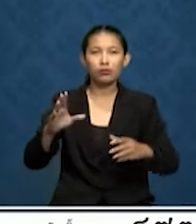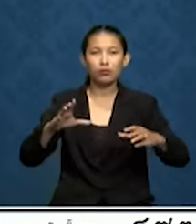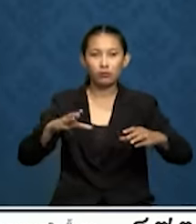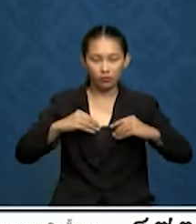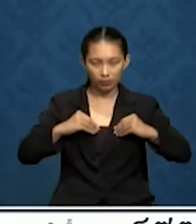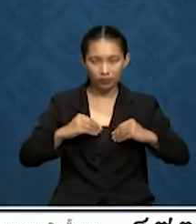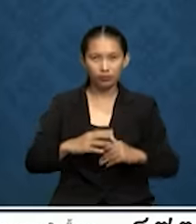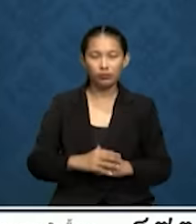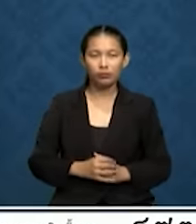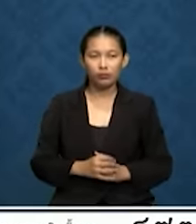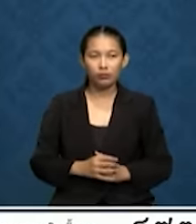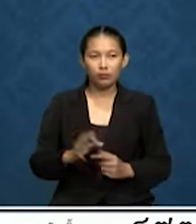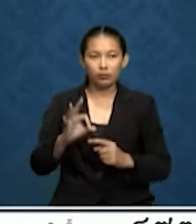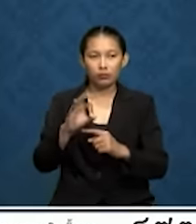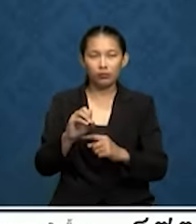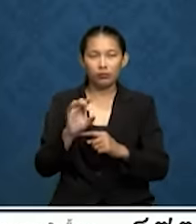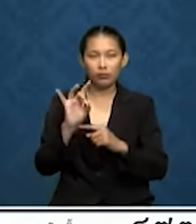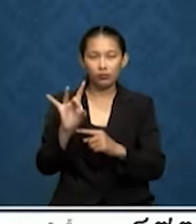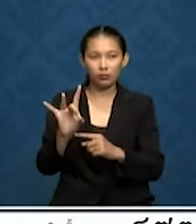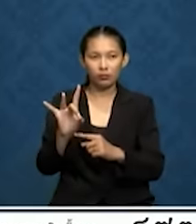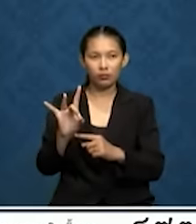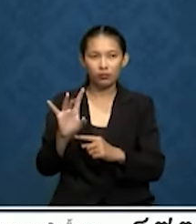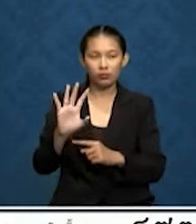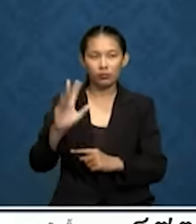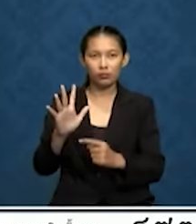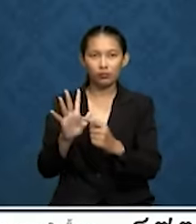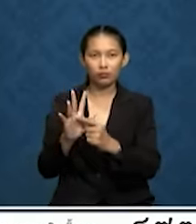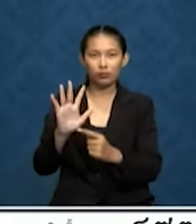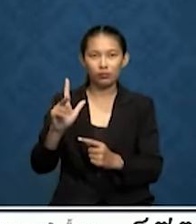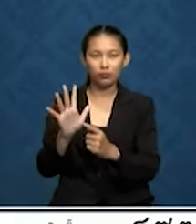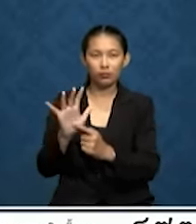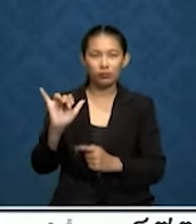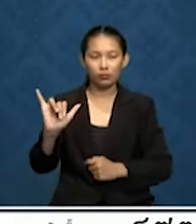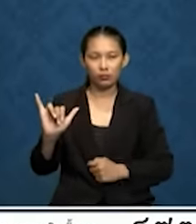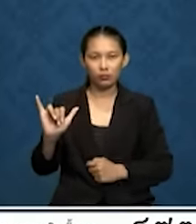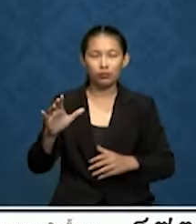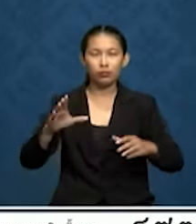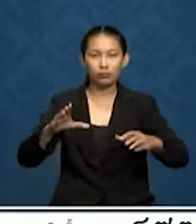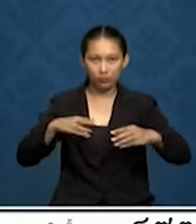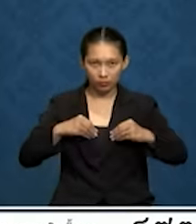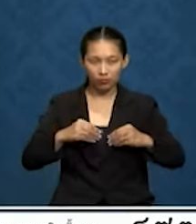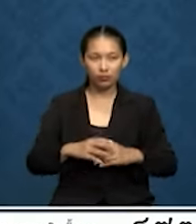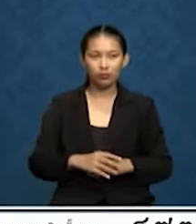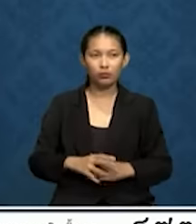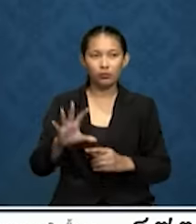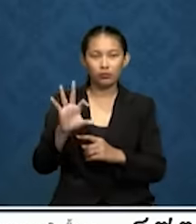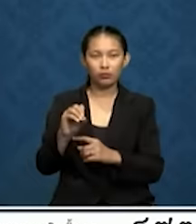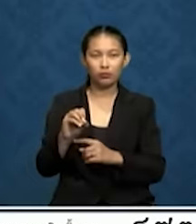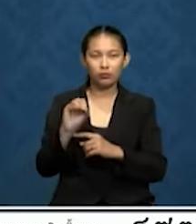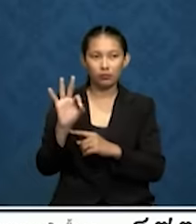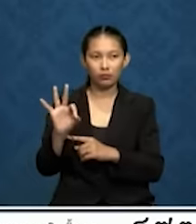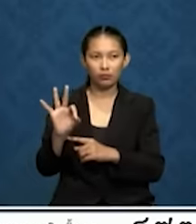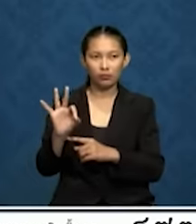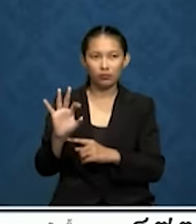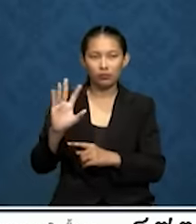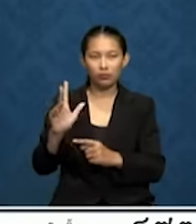ครับ 98นายชูชัยมุ่งเจริญพร เห็นชอบครับ 99น